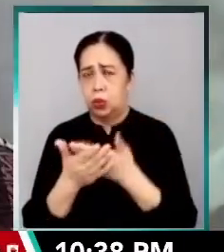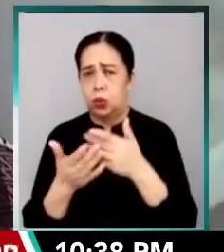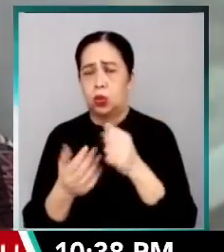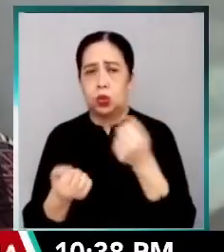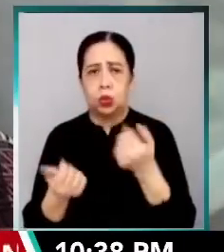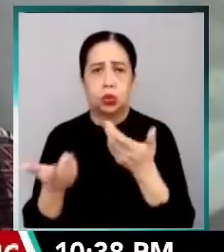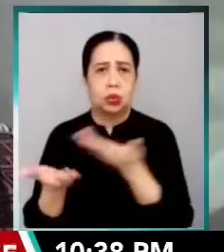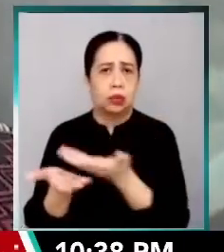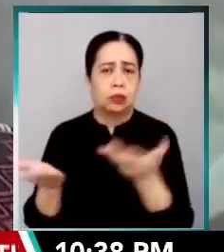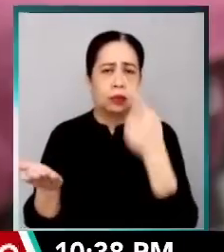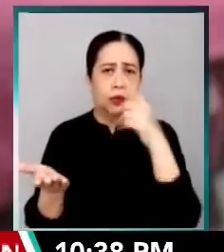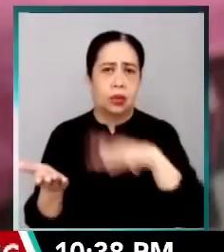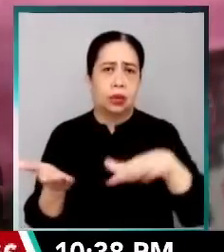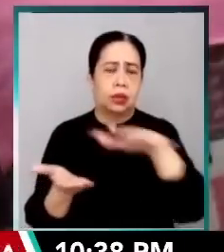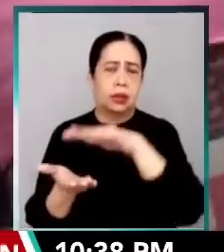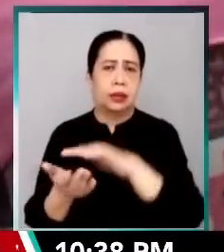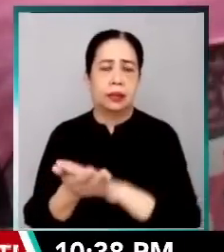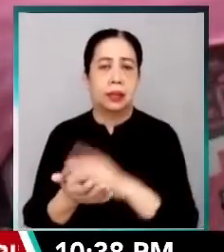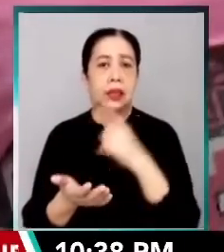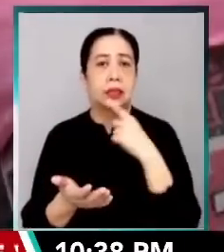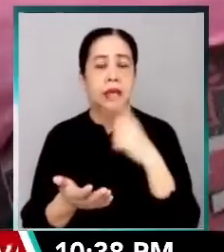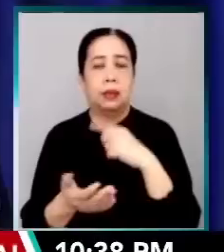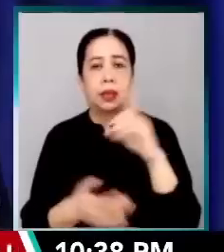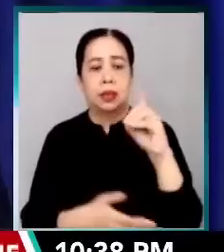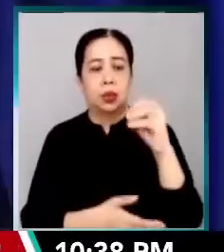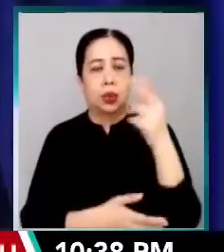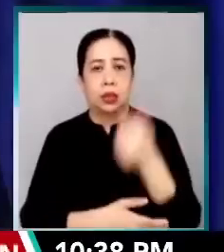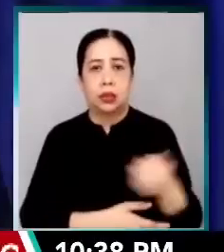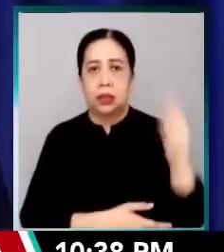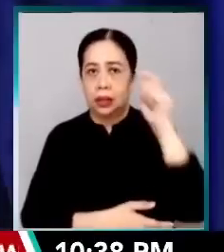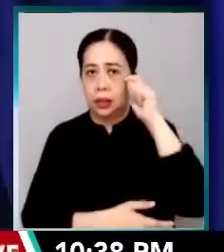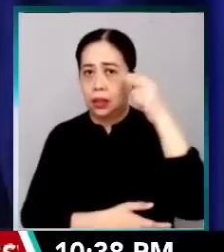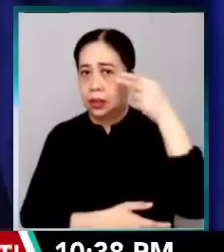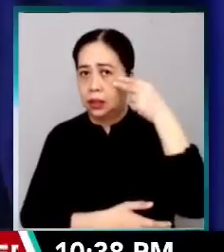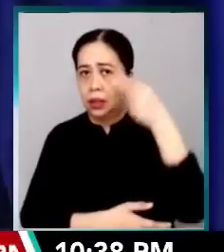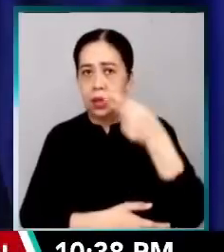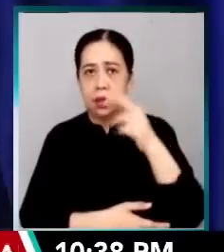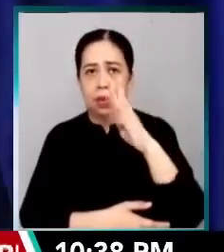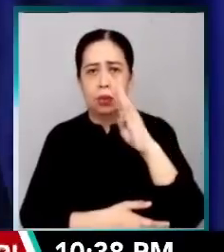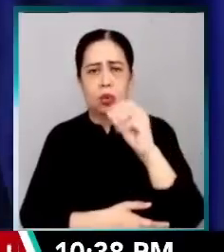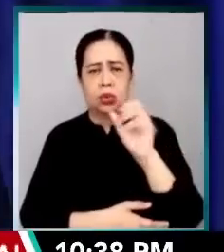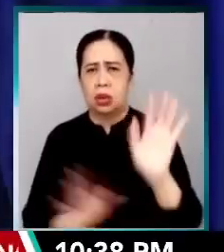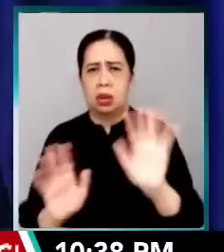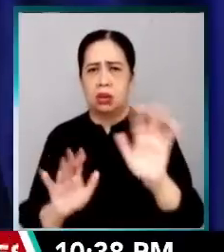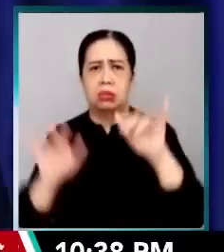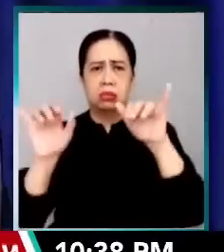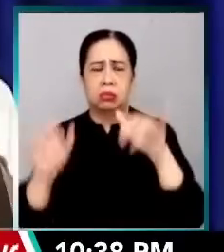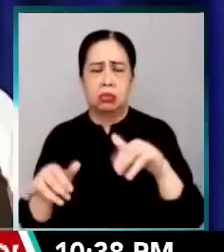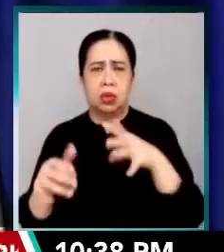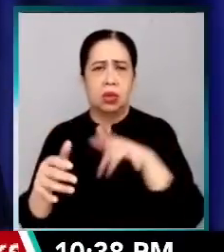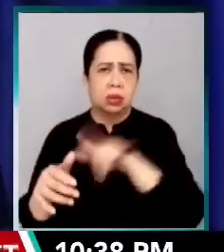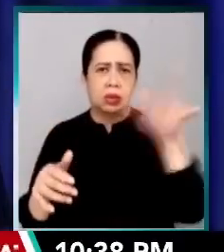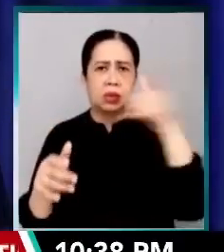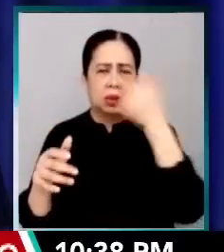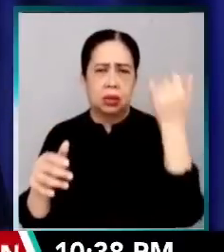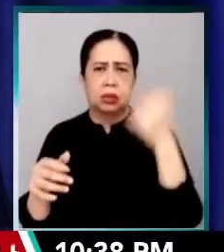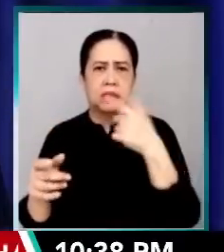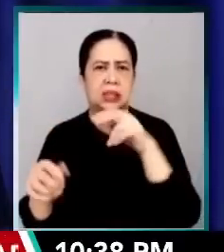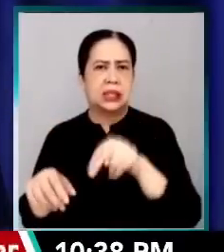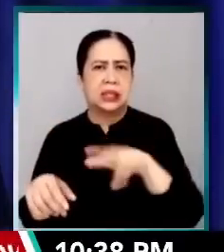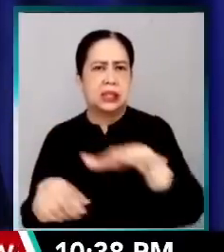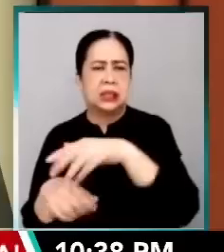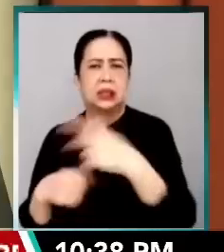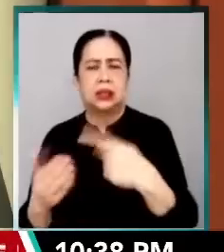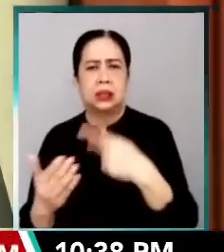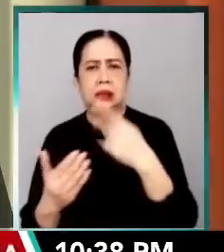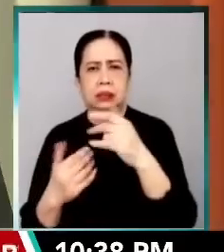kanila. Sabi naman ni Health Secretary Ted Herbosa, ayaw niyang umalis ang ating mga nurse lalo't kailangan sila sa mga programa ng